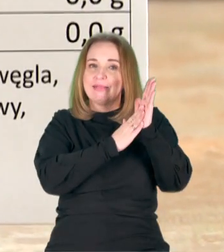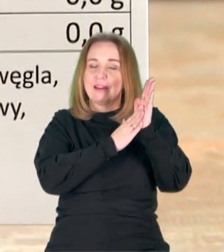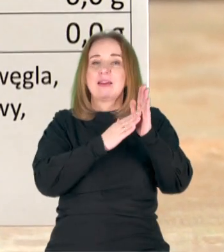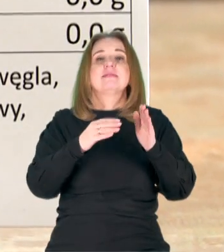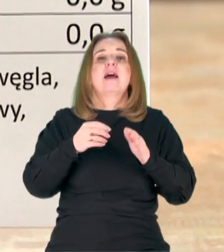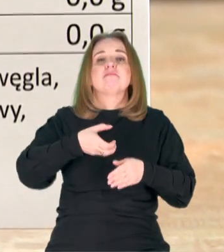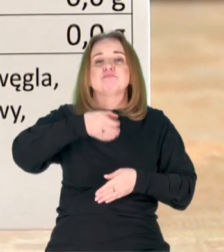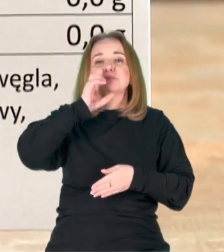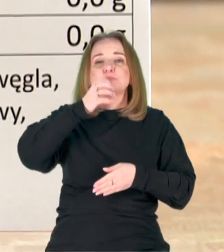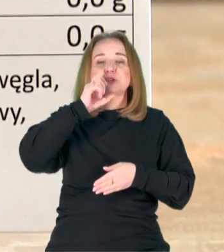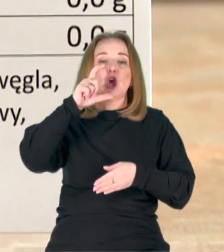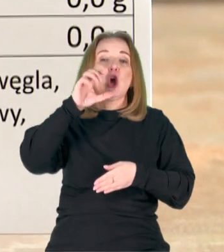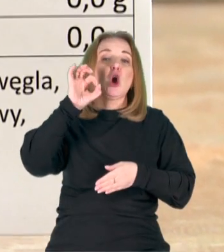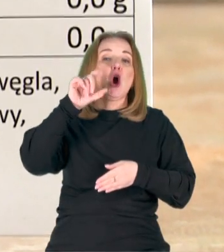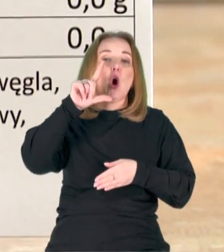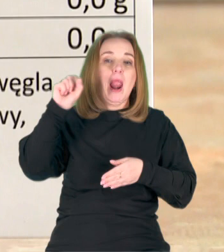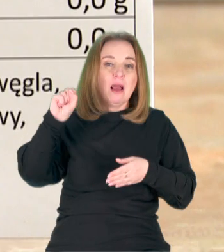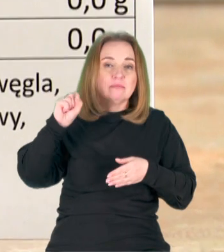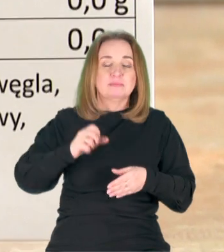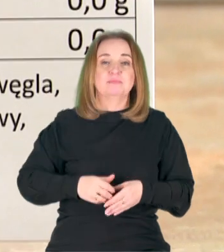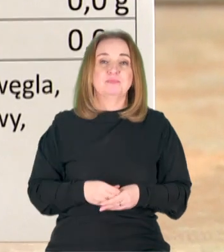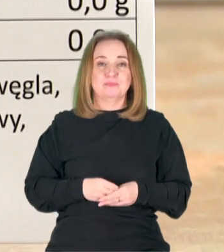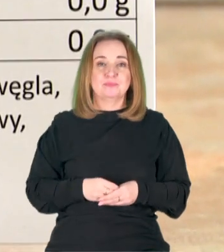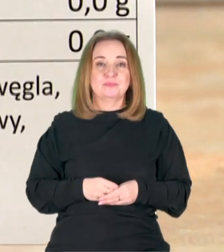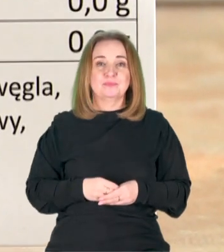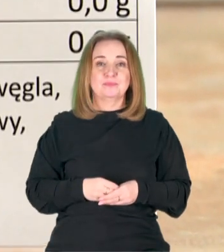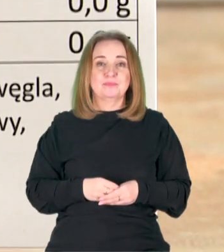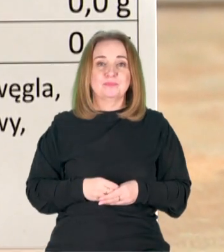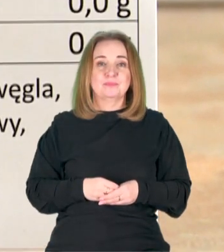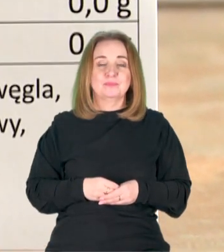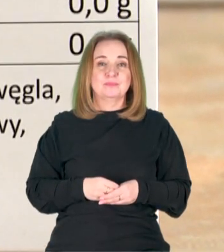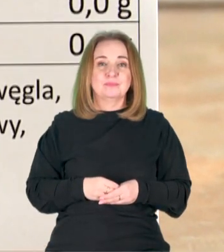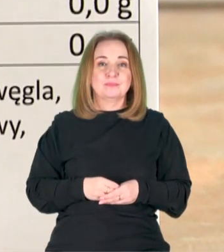Spójrzmy teraz na etykietę napoju typu cola.